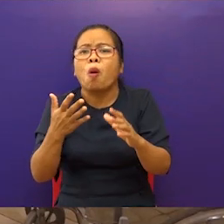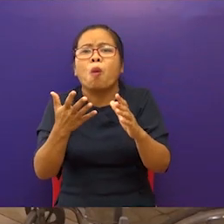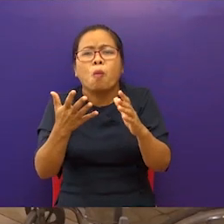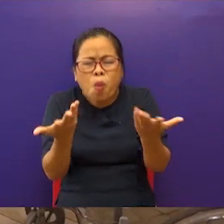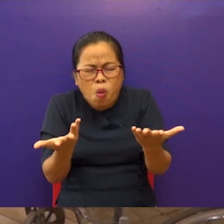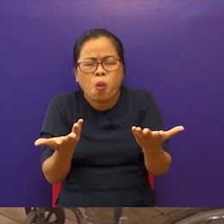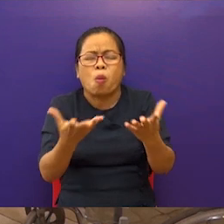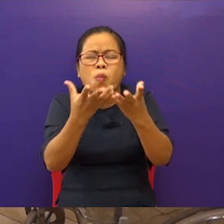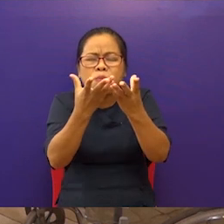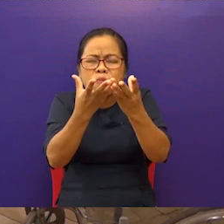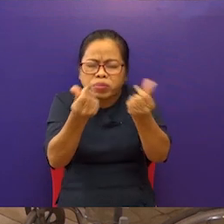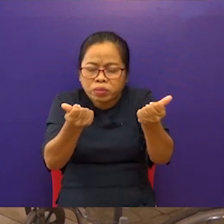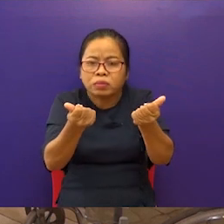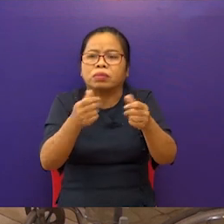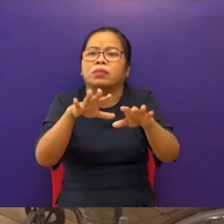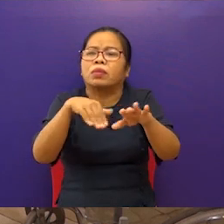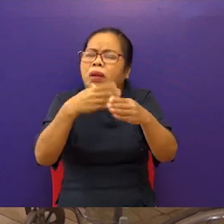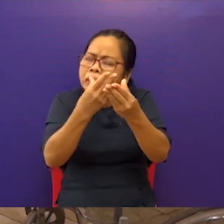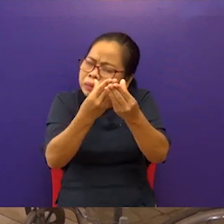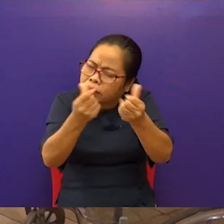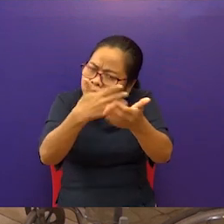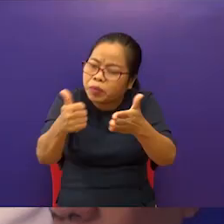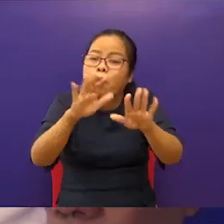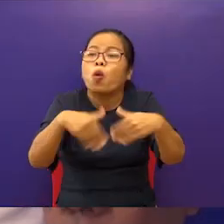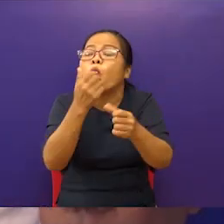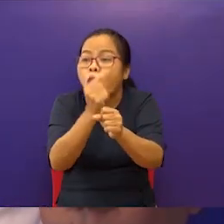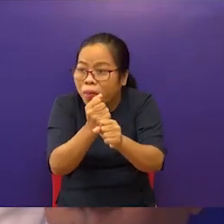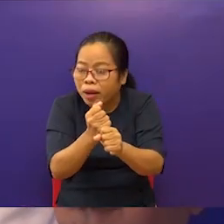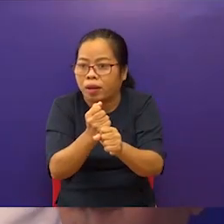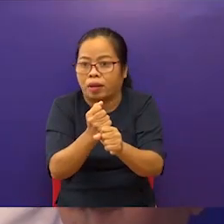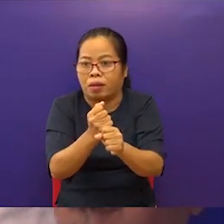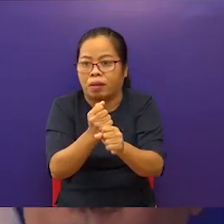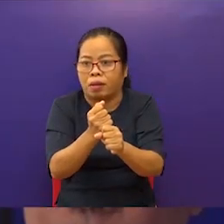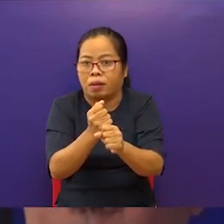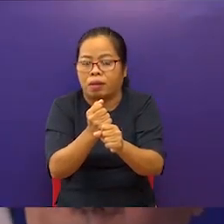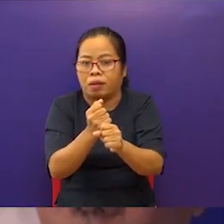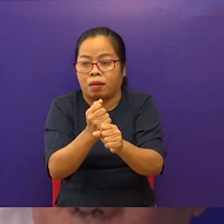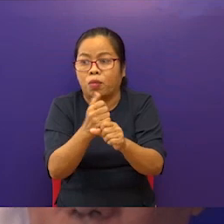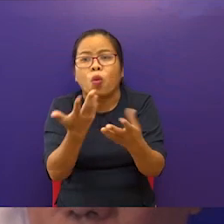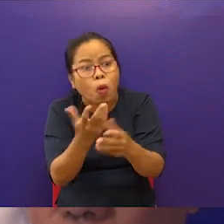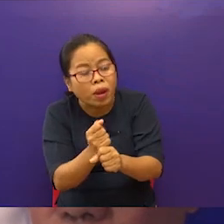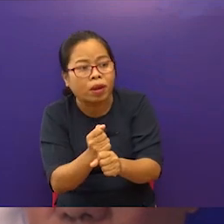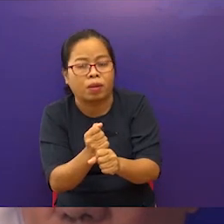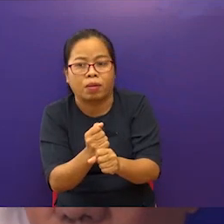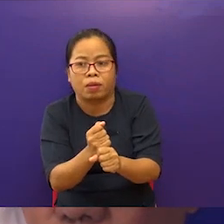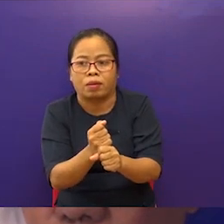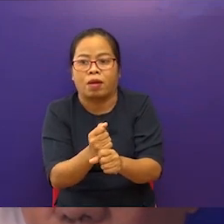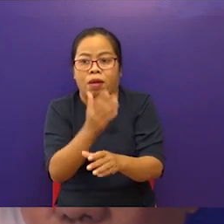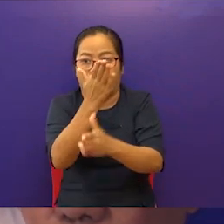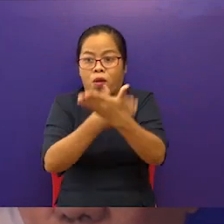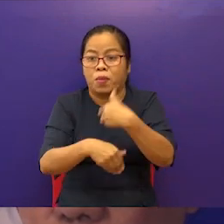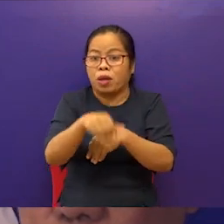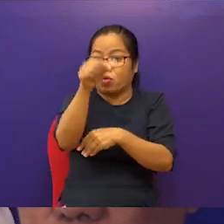အမျိုးအစားကဘာလဲသူ့ရဲ့မတန်ဆွမ်းမှုဒီဂရီကဘယ်လောက်ရှိတယ်လဲ ဘယ်လိုအလုပ်ကင်လုံ လုံ လုံနိုင် တာလဲ ဟုတ်ကဲ့ အဲ့တော့သူတို့အတွက်ကျွန်